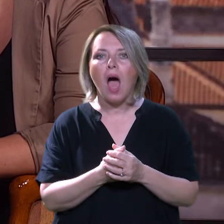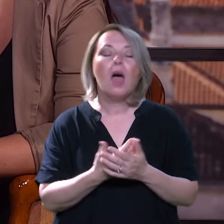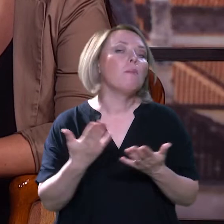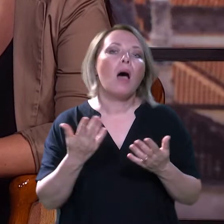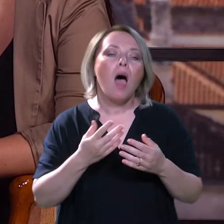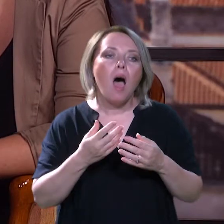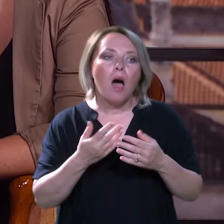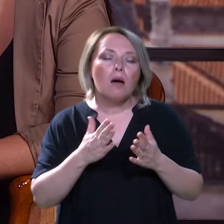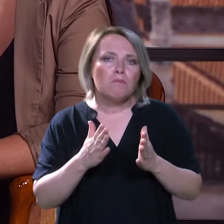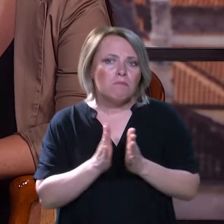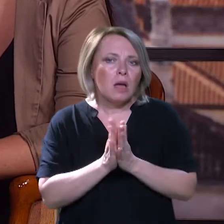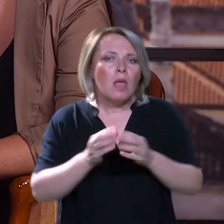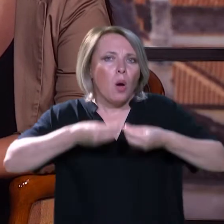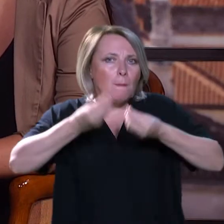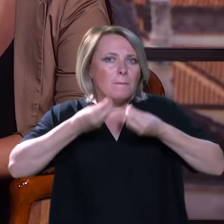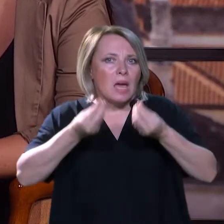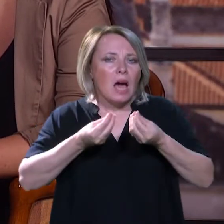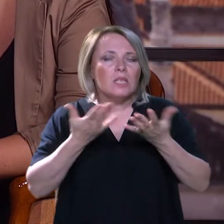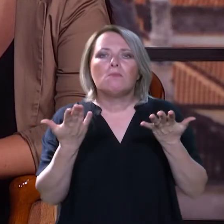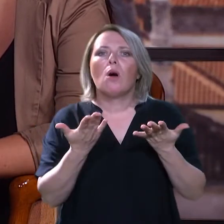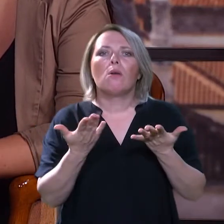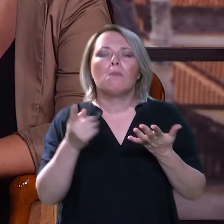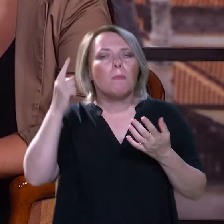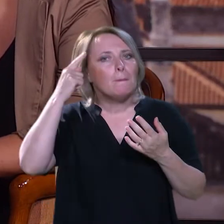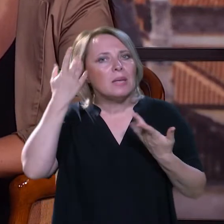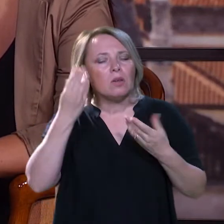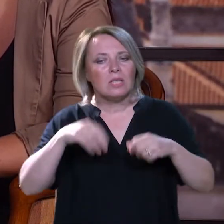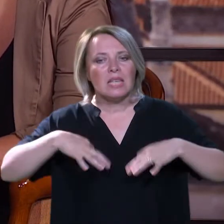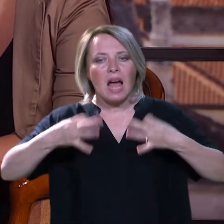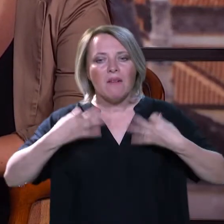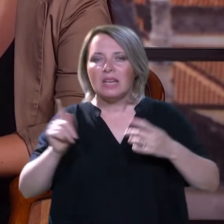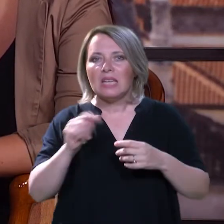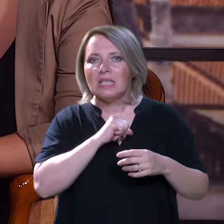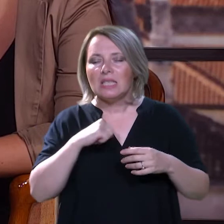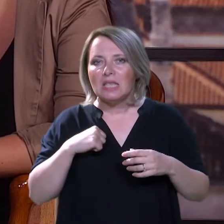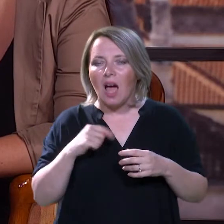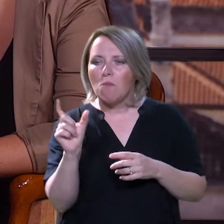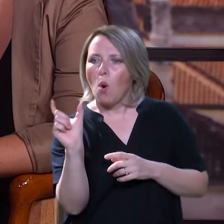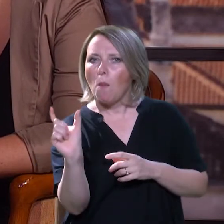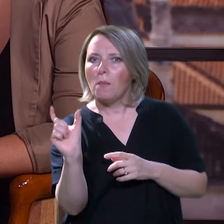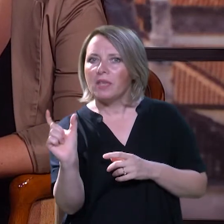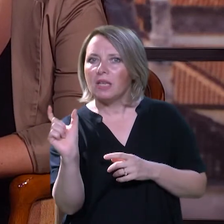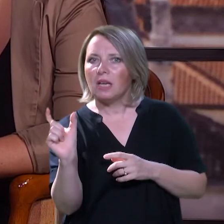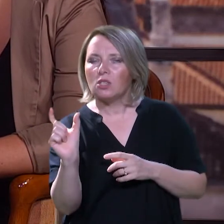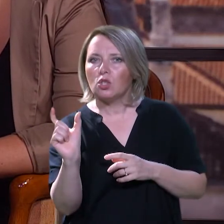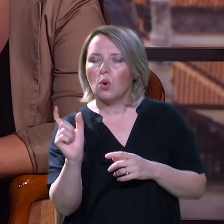onda nekako i definirati. Rekli smo, mentalno zdravlje nije samo onaj pojam i riječ koja asocira